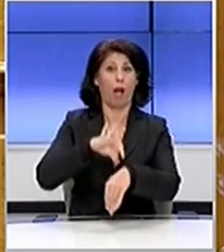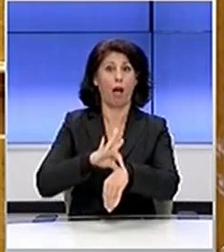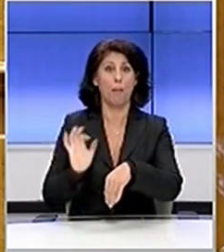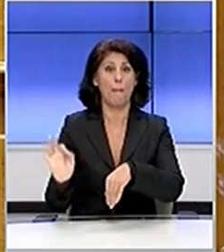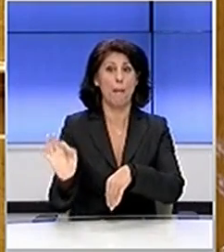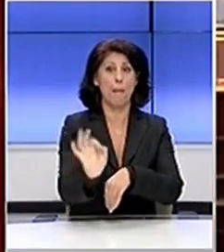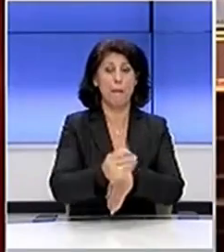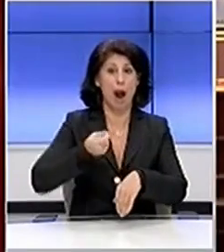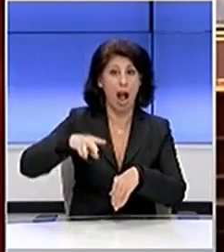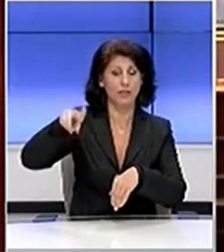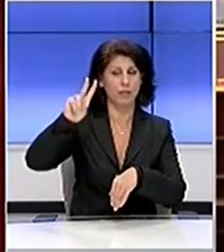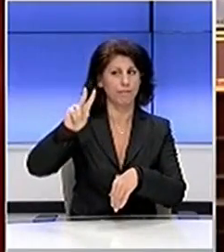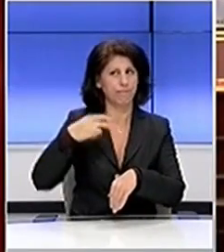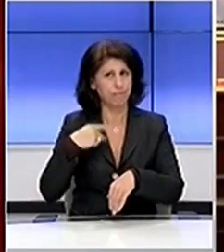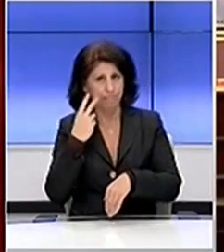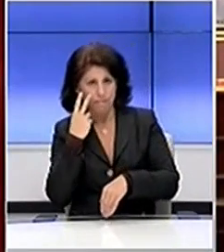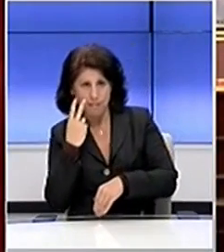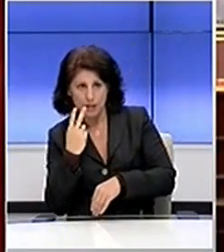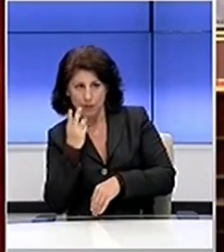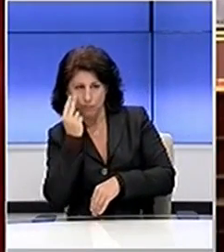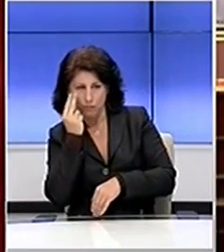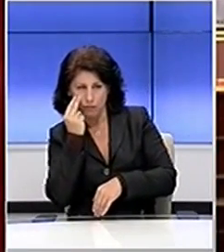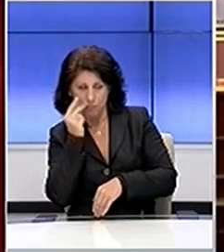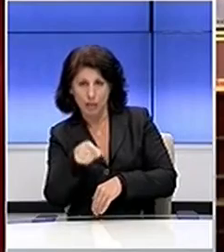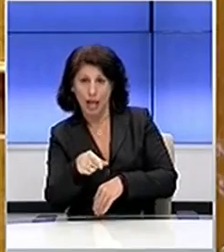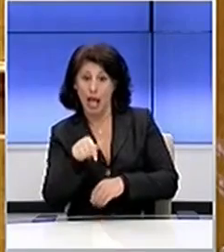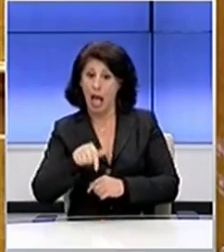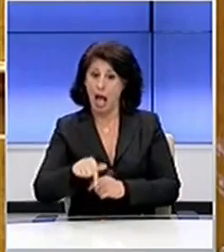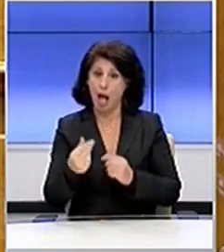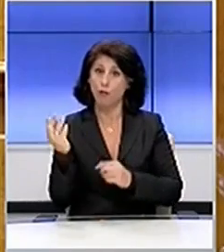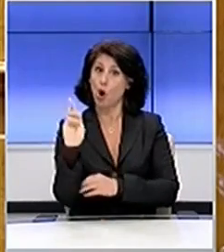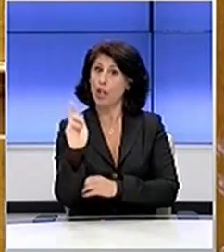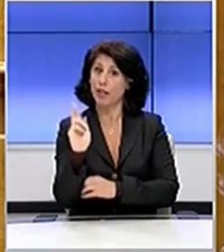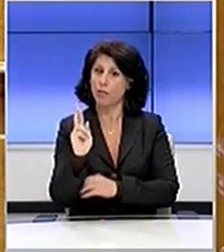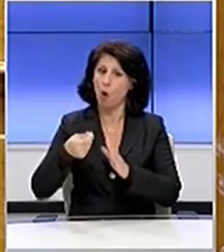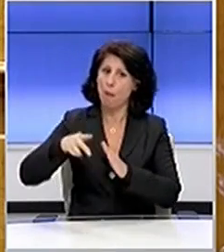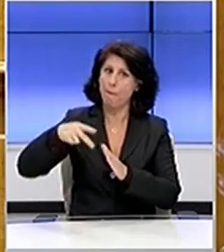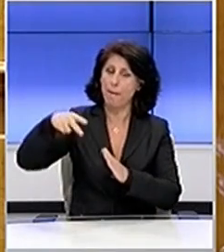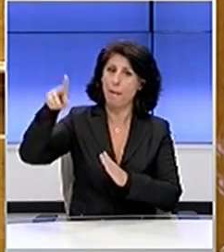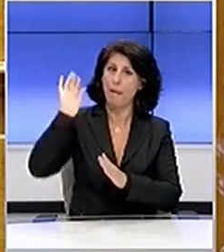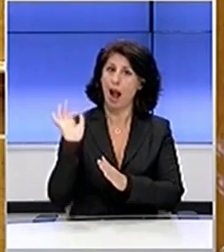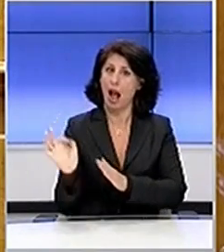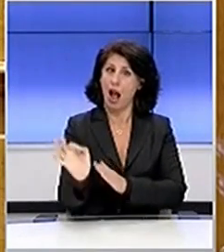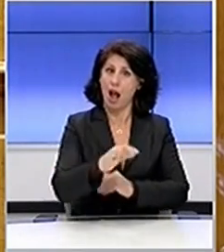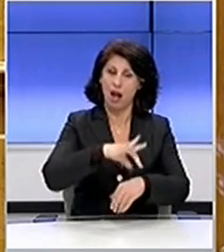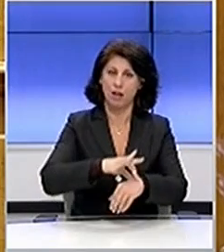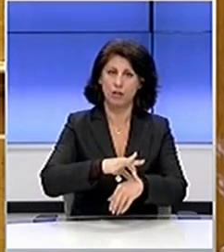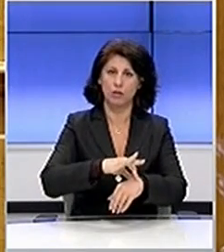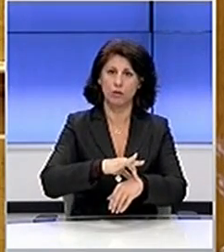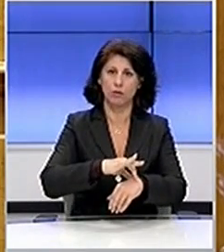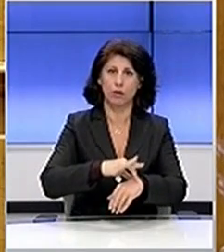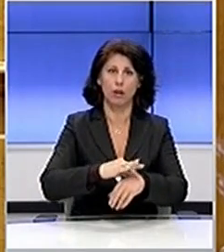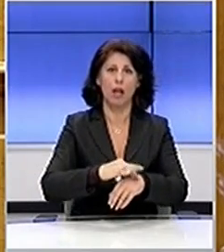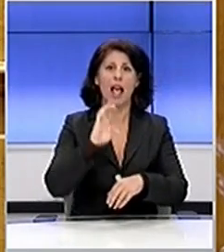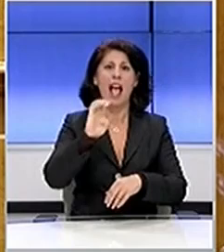Είδαμε ότι αν συνεχίζαμε με αυτούς τους ρυθμούς, το σύστημα υγείας θα